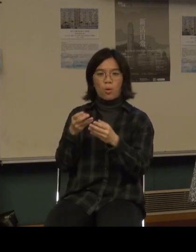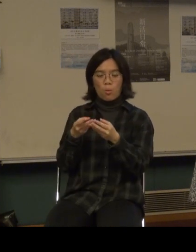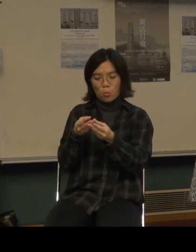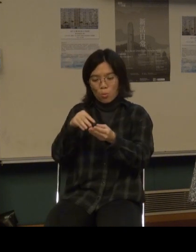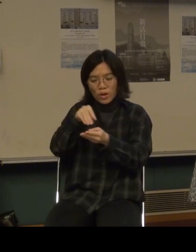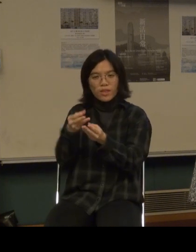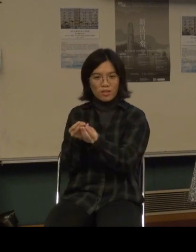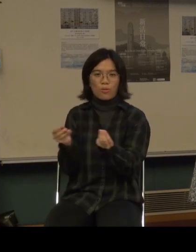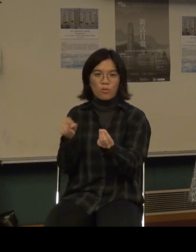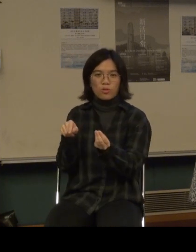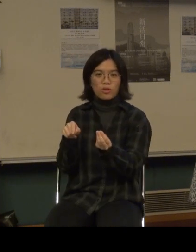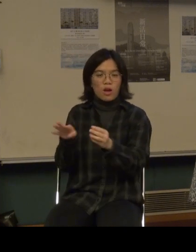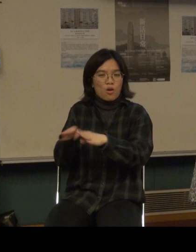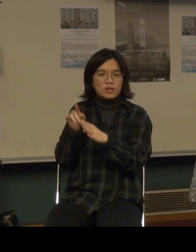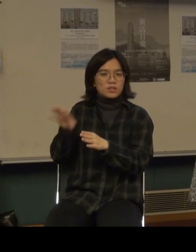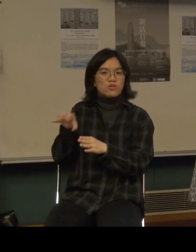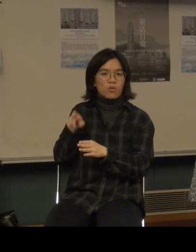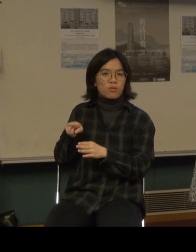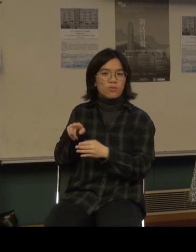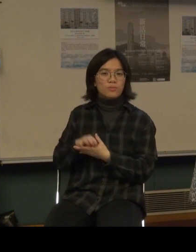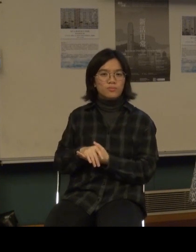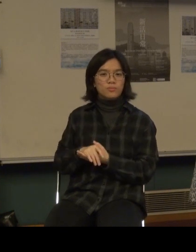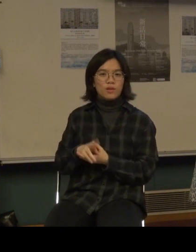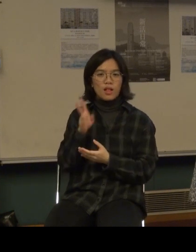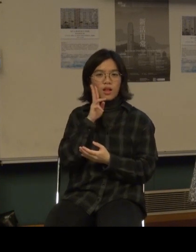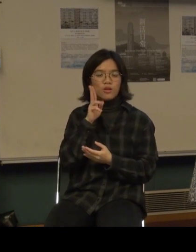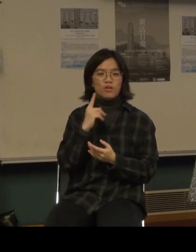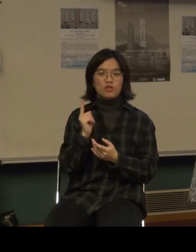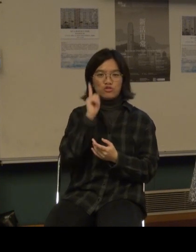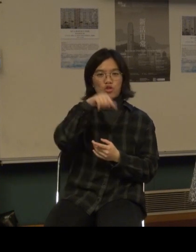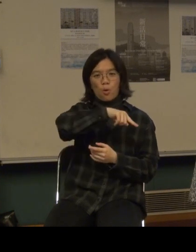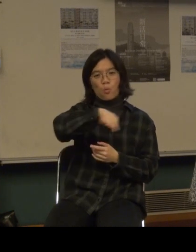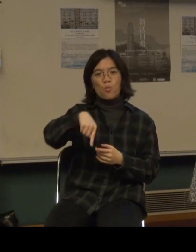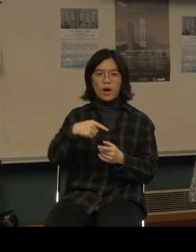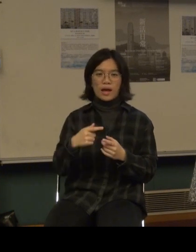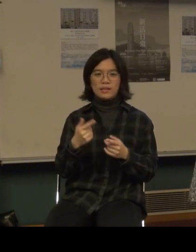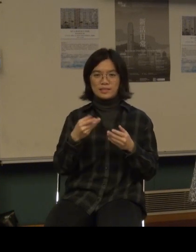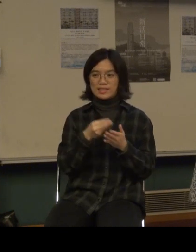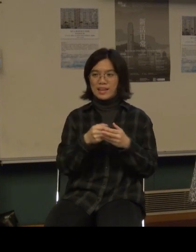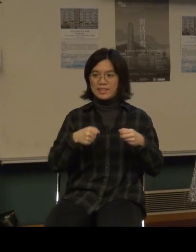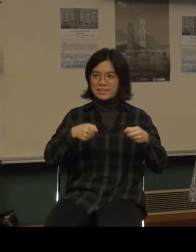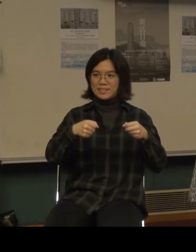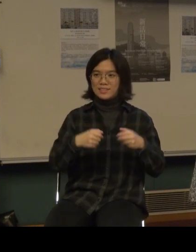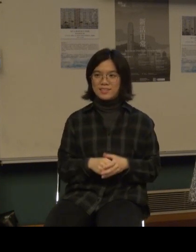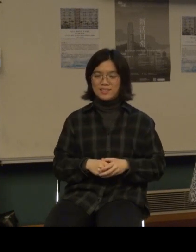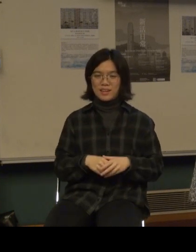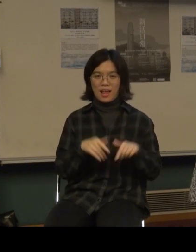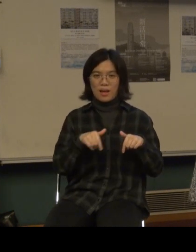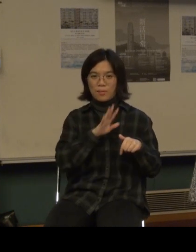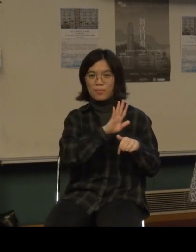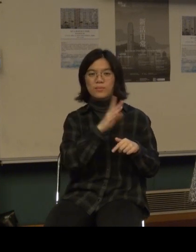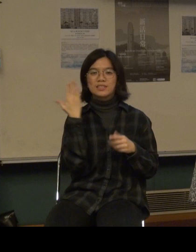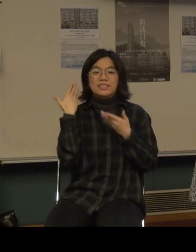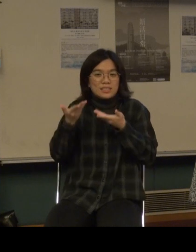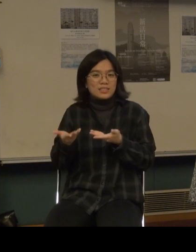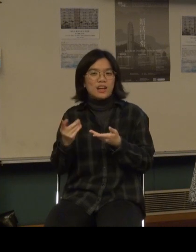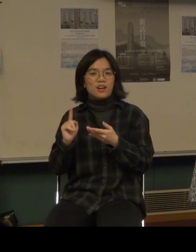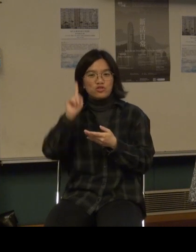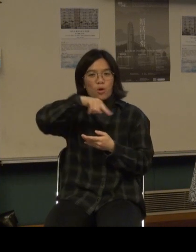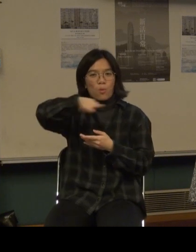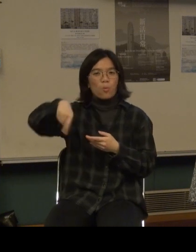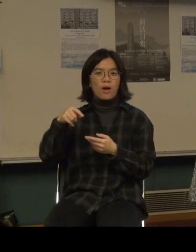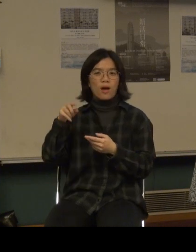築物嗰度。嗱，譬如咧呢個南邊上環街市嚇，個位置咧就係而家嘅上環文娛中心嗰位嚇，就係以